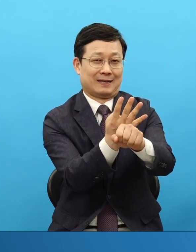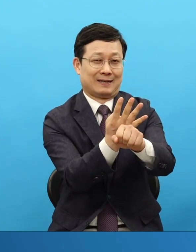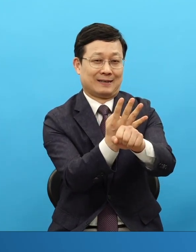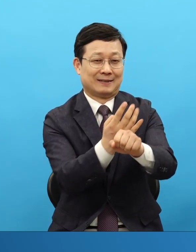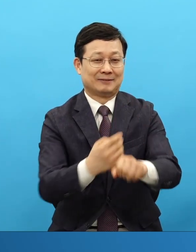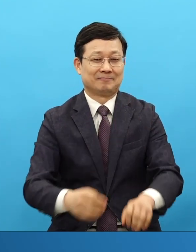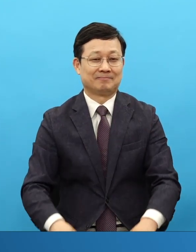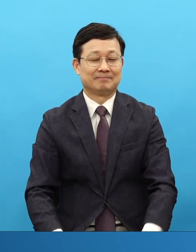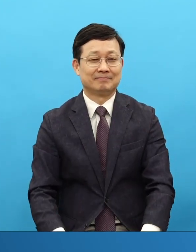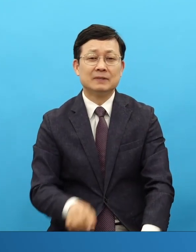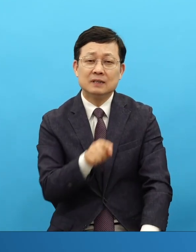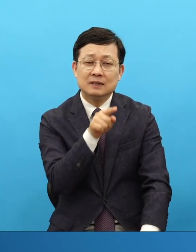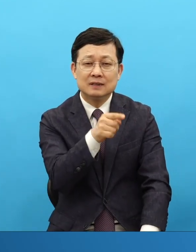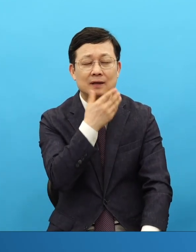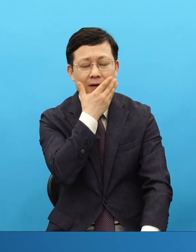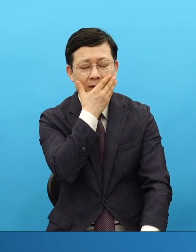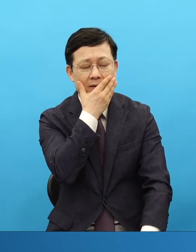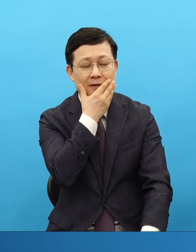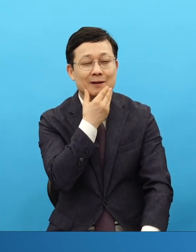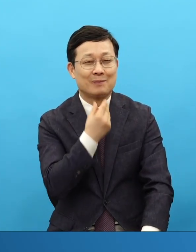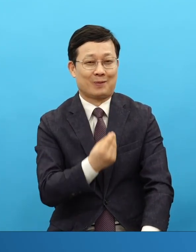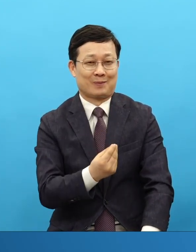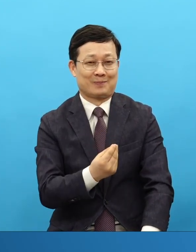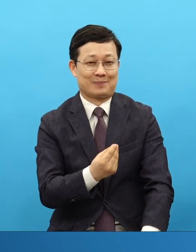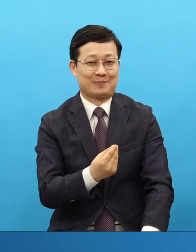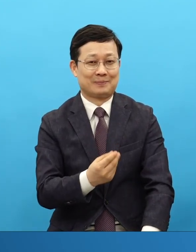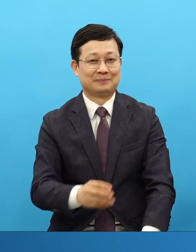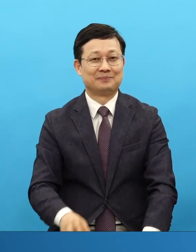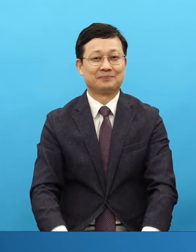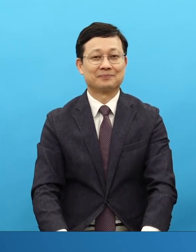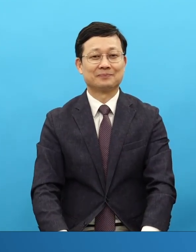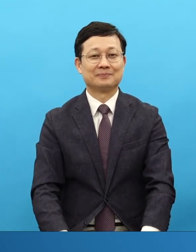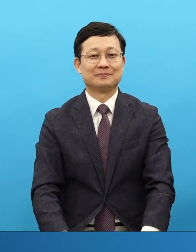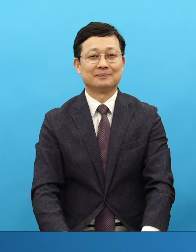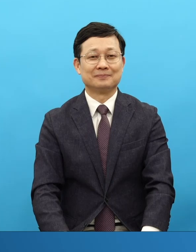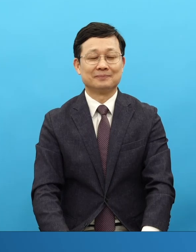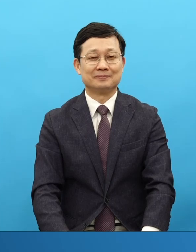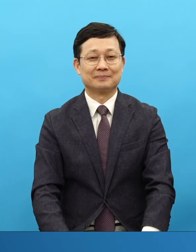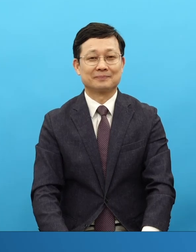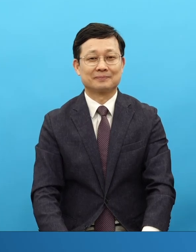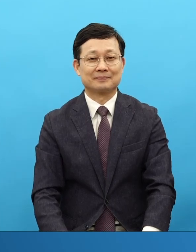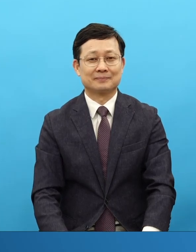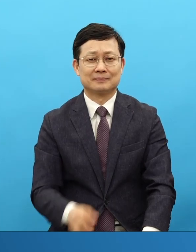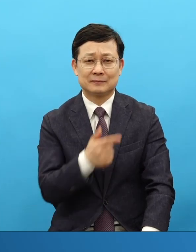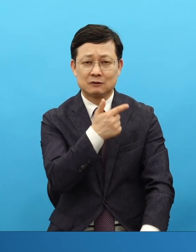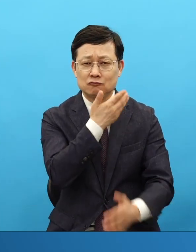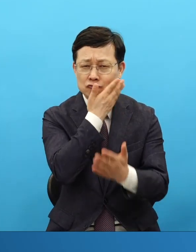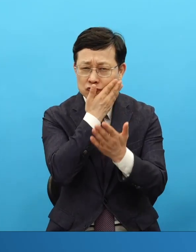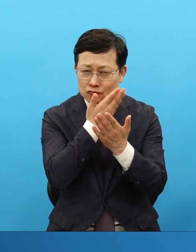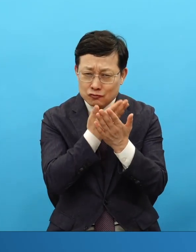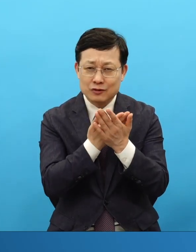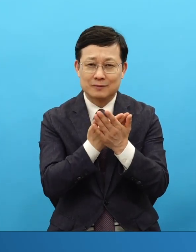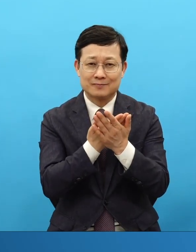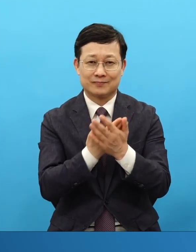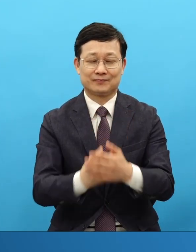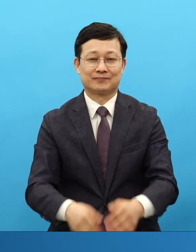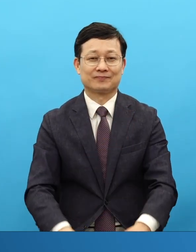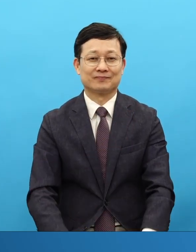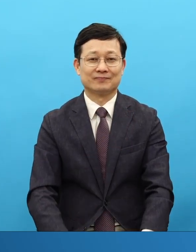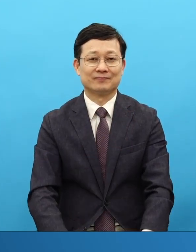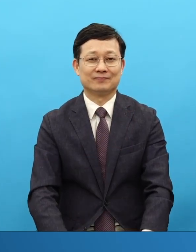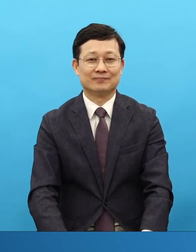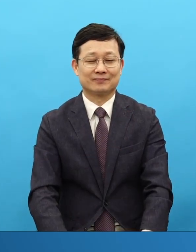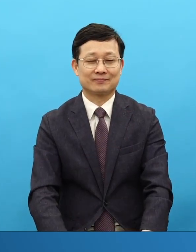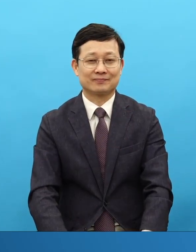이게 행복해야 돼요. And you must be happy in this. 이게 굉장히 중요합니다. This is very important.